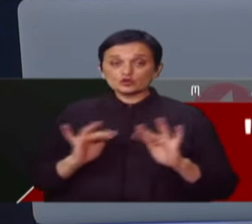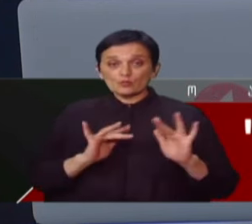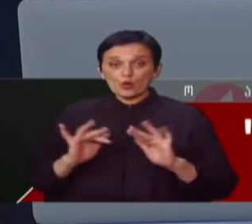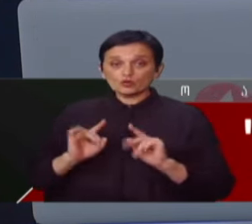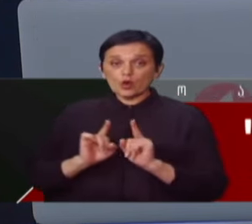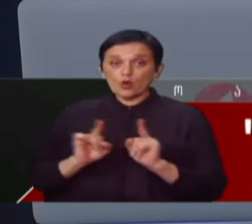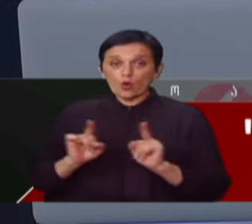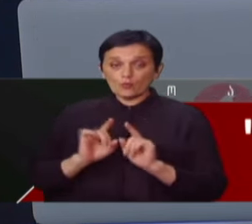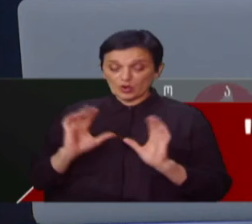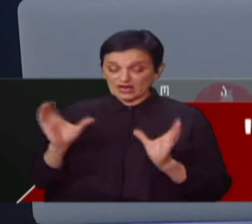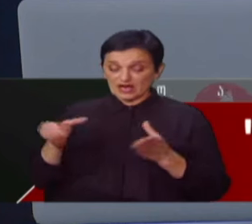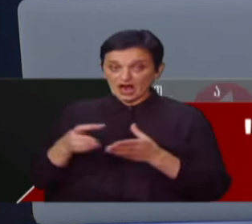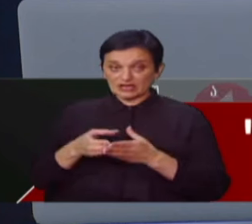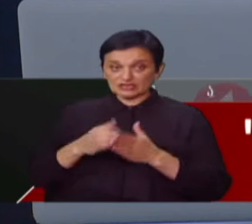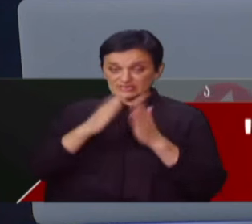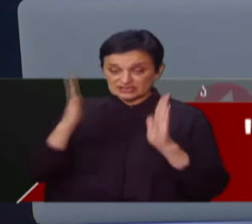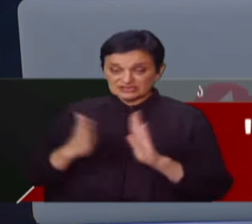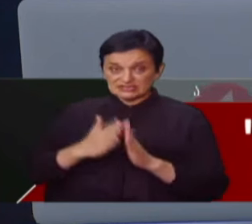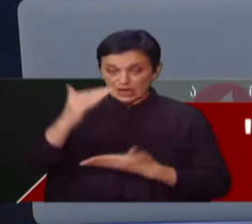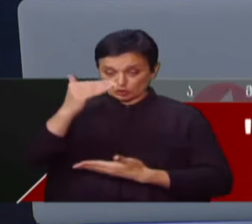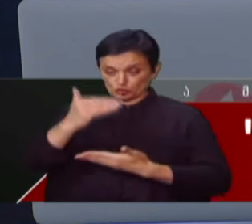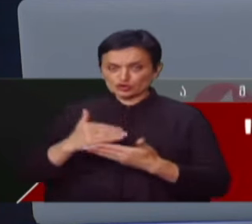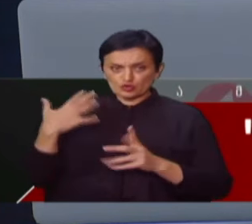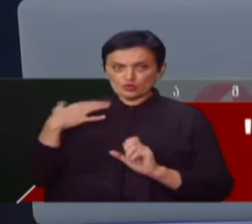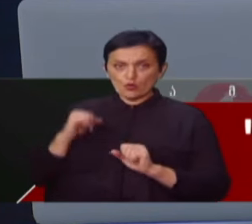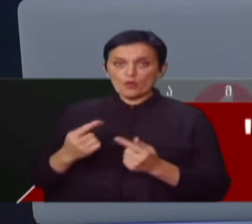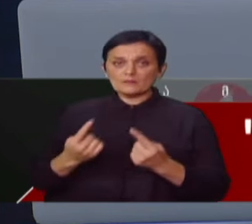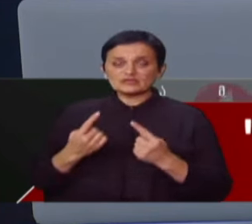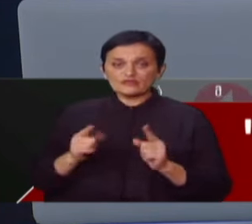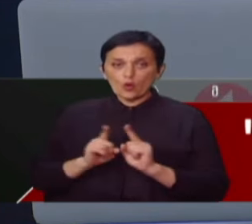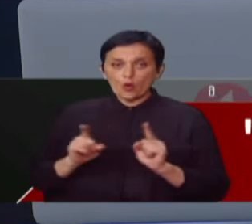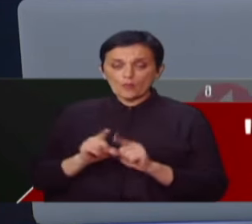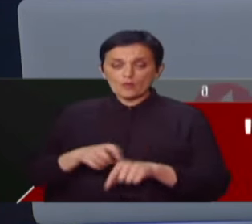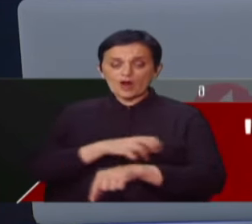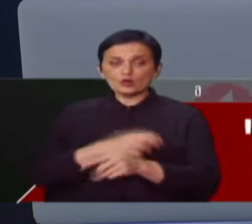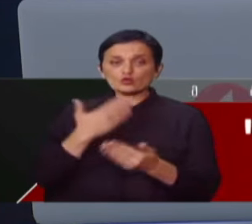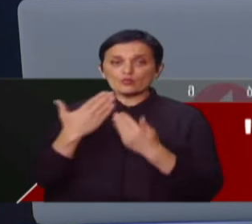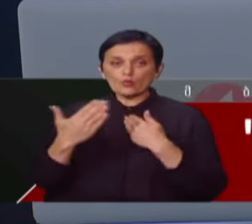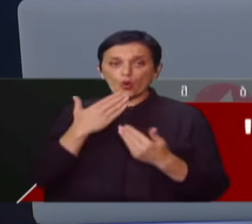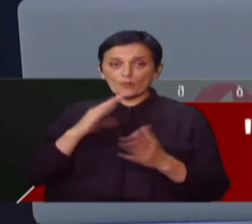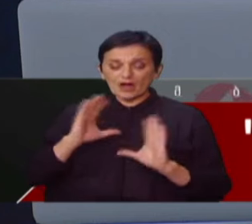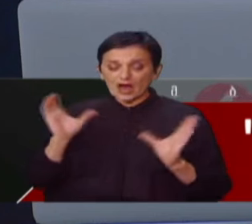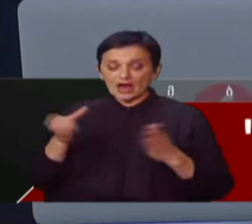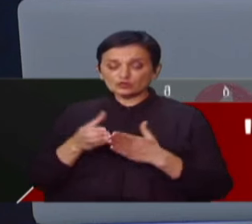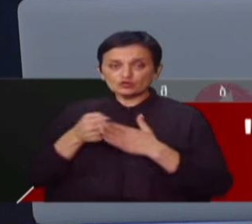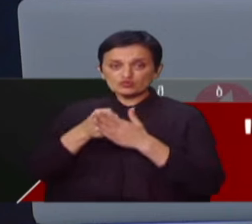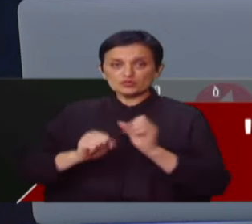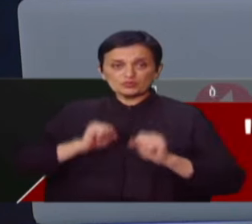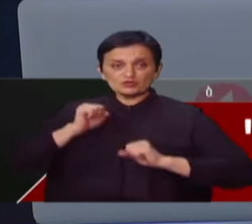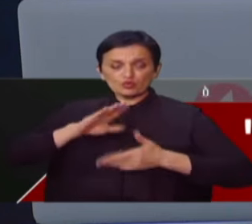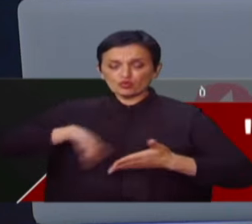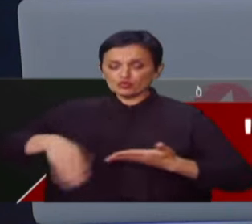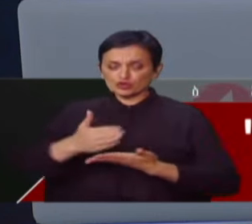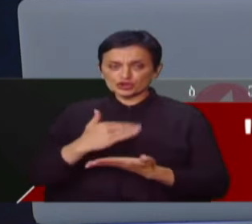მოძრაობა ოპოზიციის გაერთიანების და საერთო სიის მომხრეა, ყველაზე მსხვილი ოპოზიციური პარტიის მოწოდებები და ერთიანობის მიღწევის ყველა მცდელობა